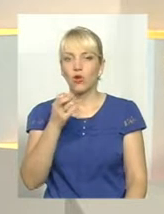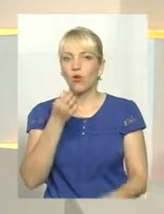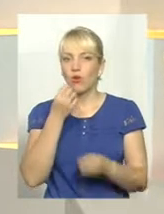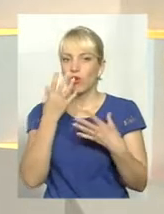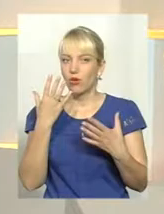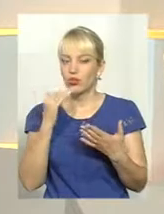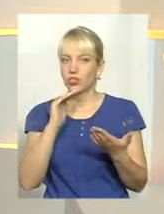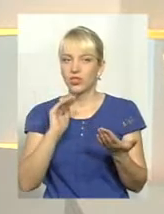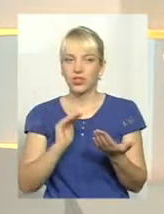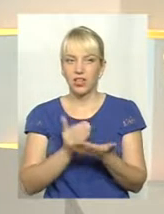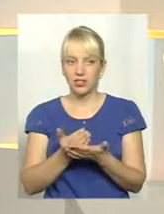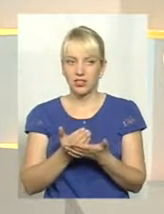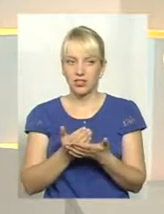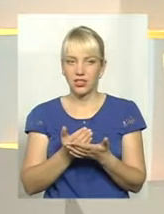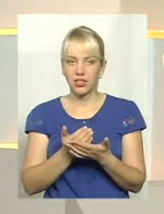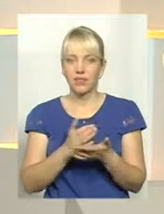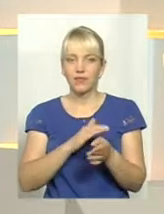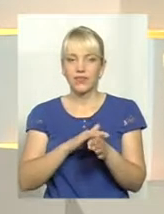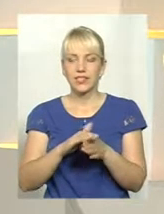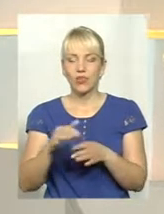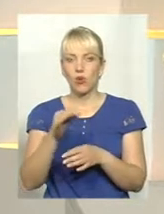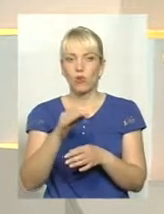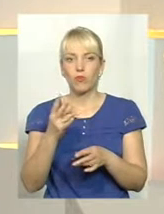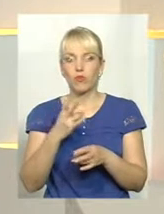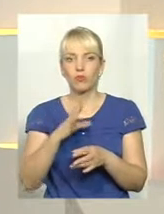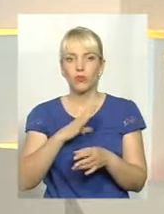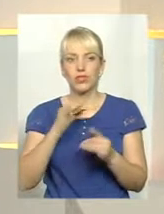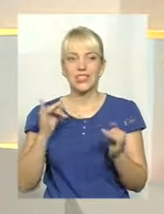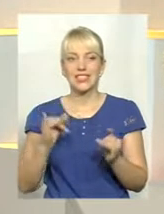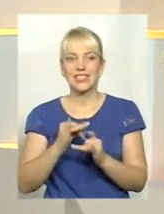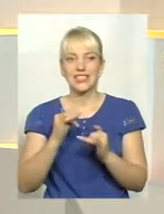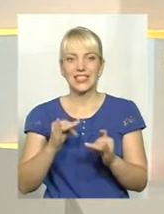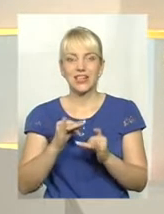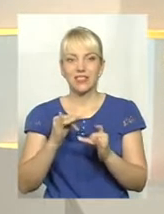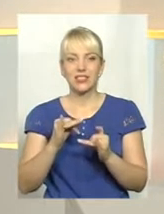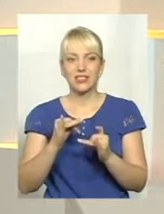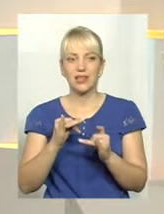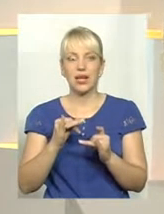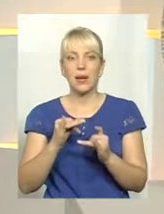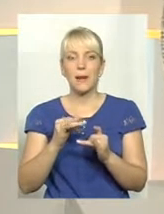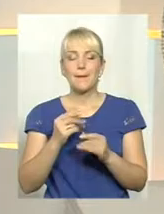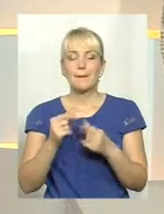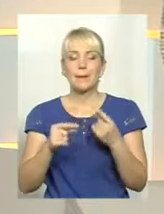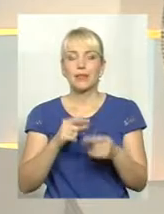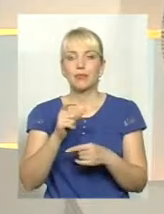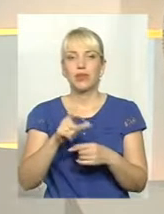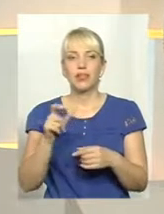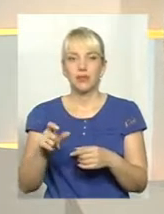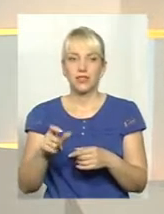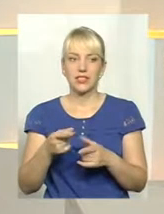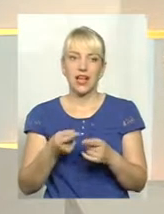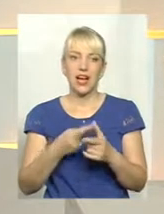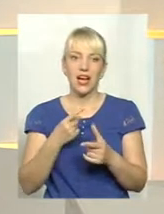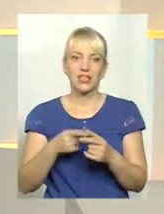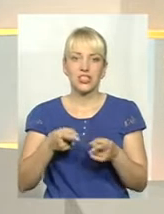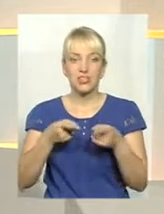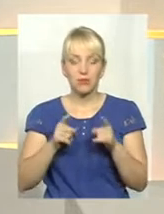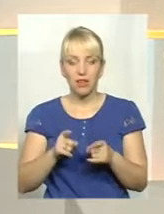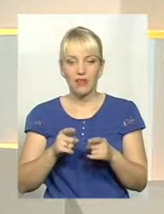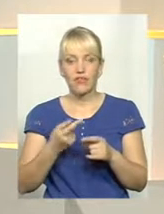про те, що це цілий комплекс. І, по суті, в тому, щоб